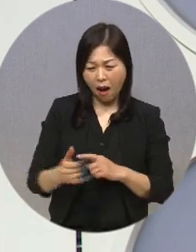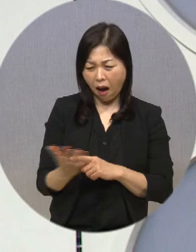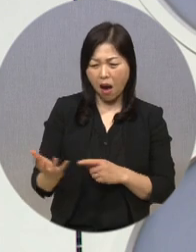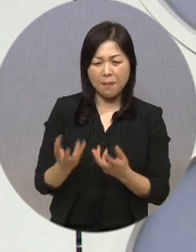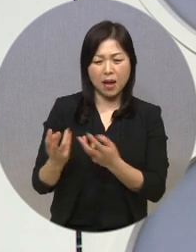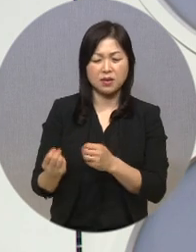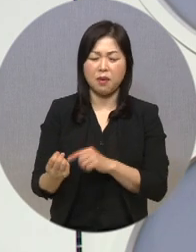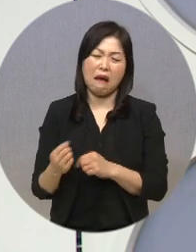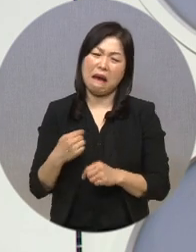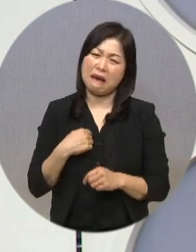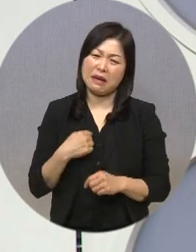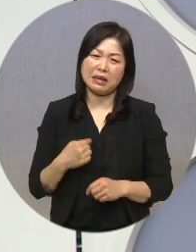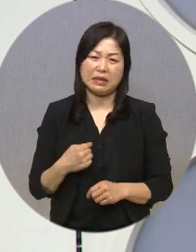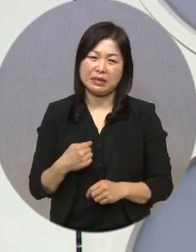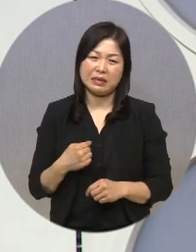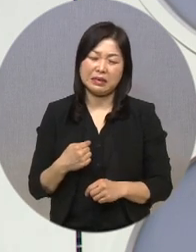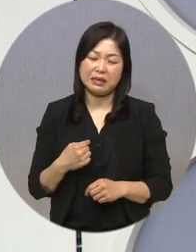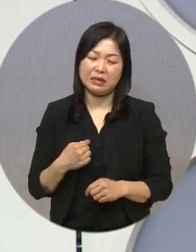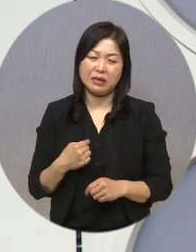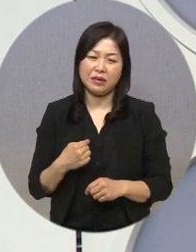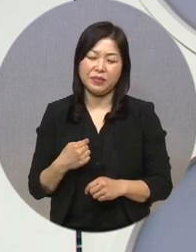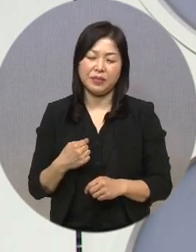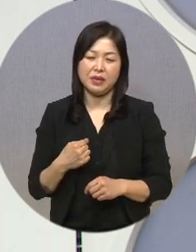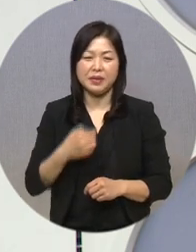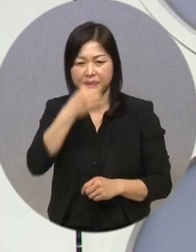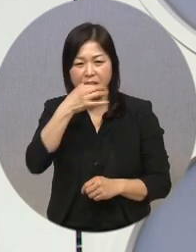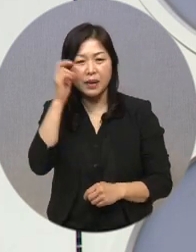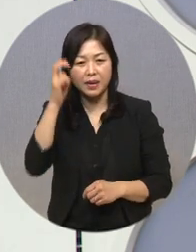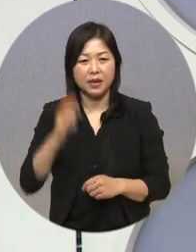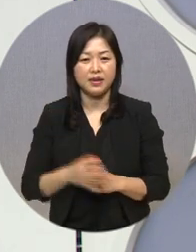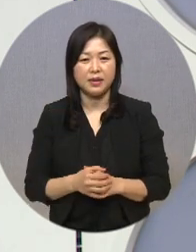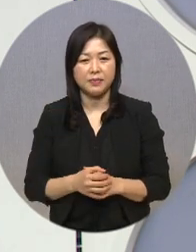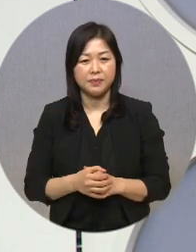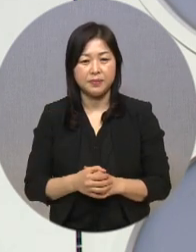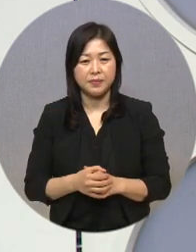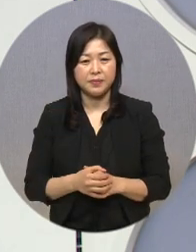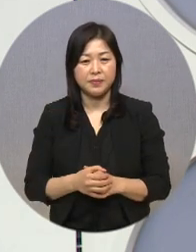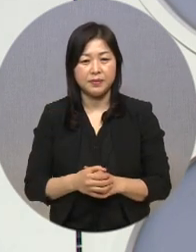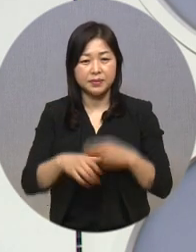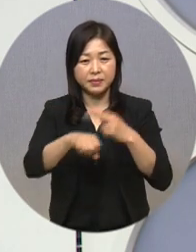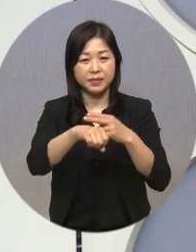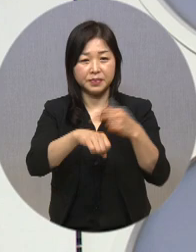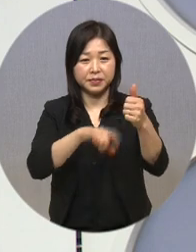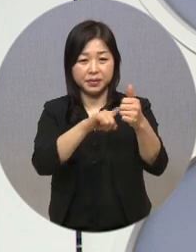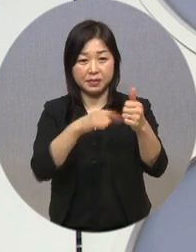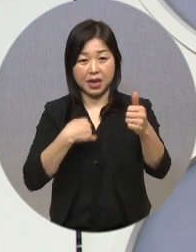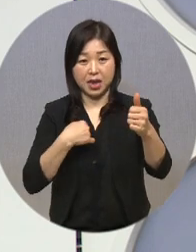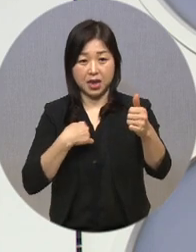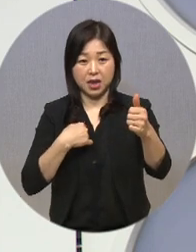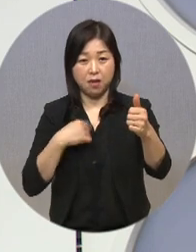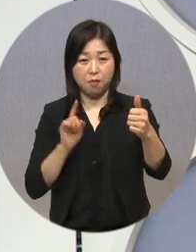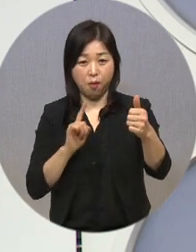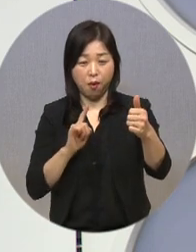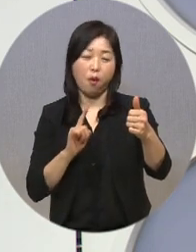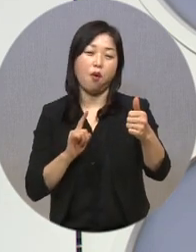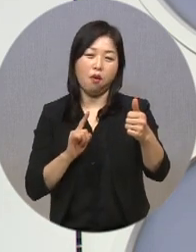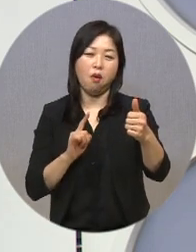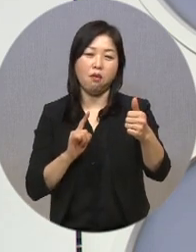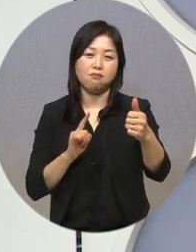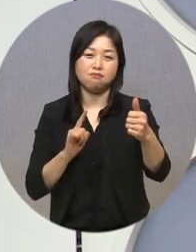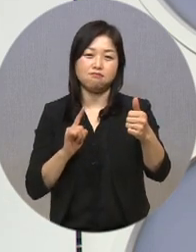근데 마침 그때 날다로 선생이 내가 번질번질하게